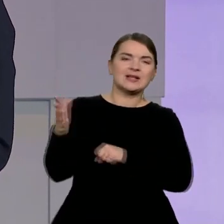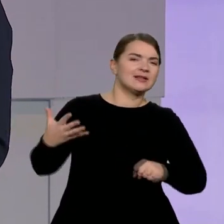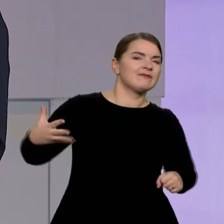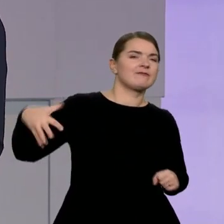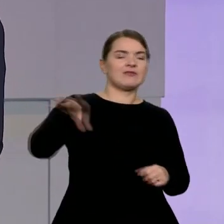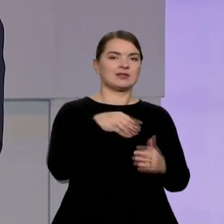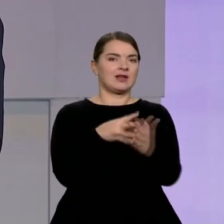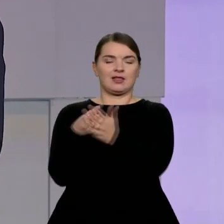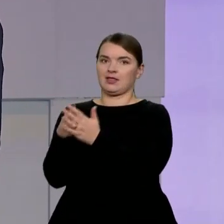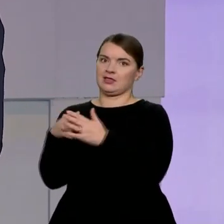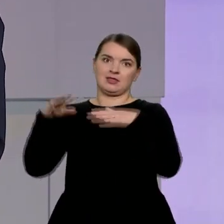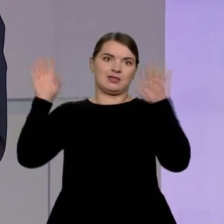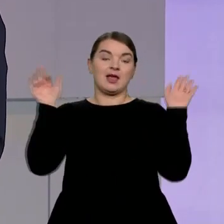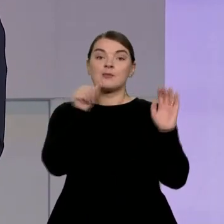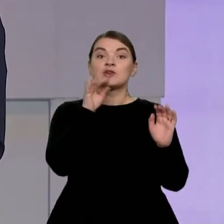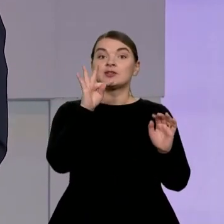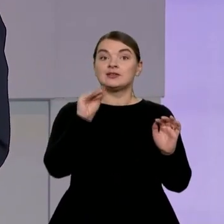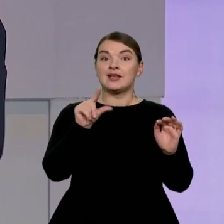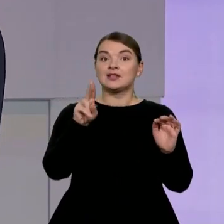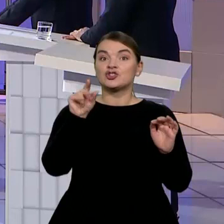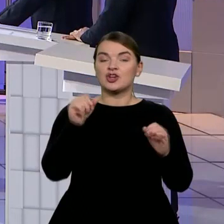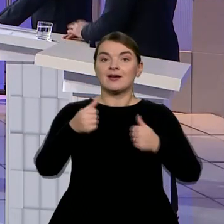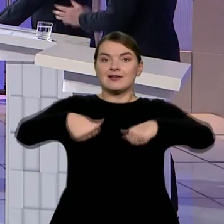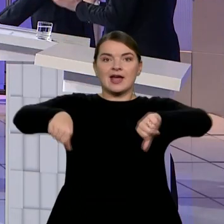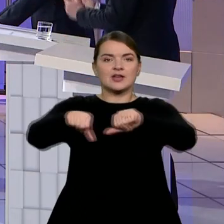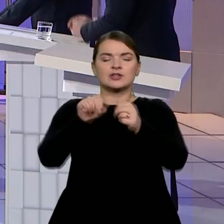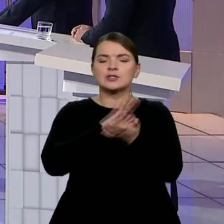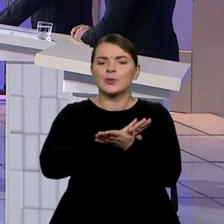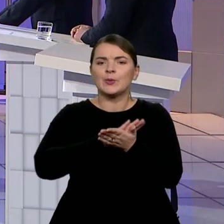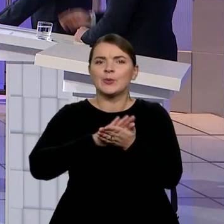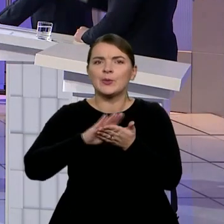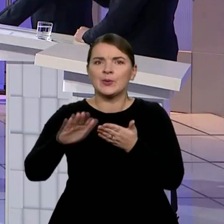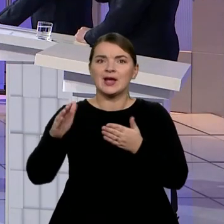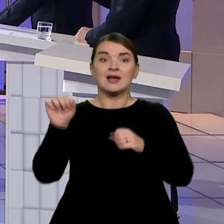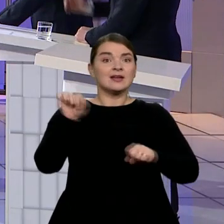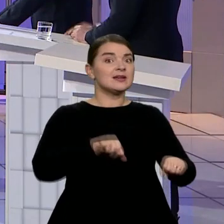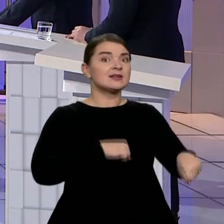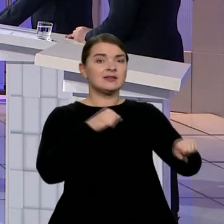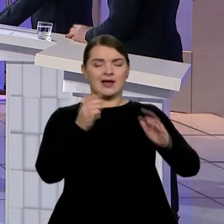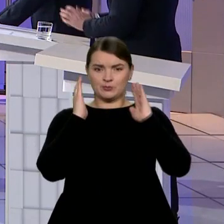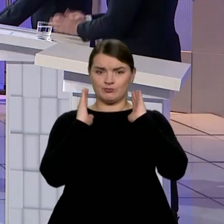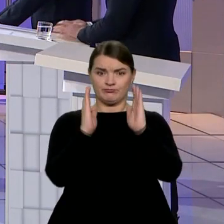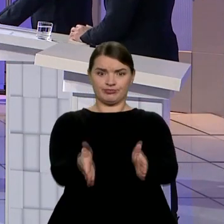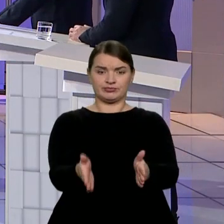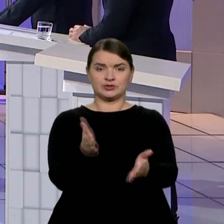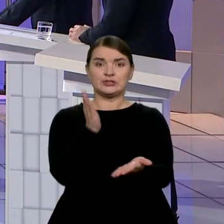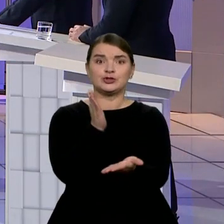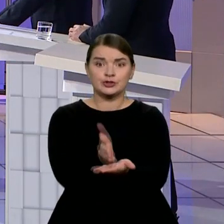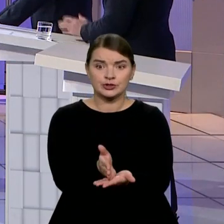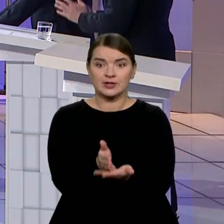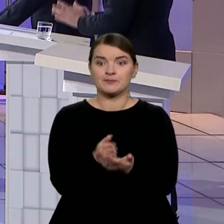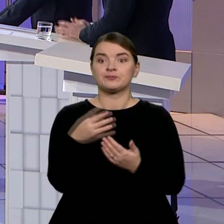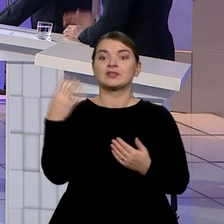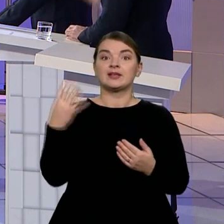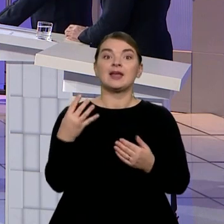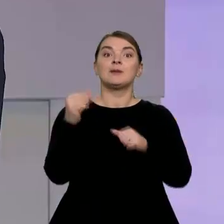į Talkšos ežerą, išvalytas, pilna trasa ir klavimui, ir kolegė teisi, 40 metų nieko nebuvo,